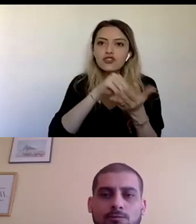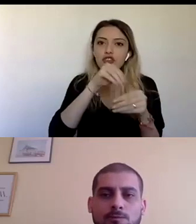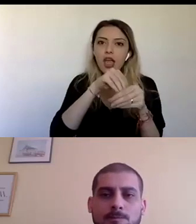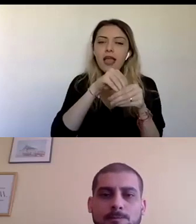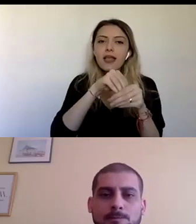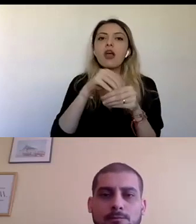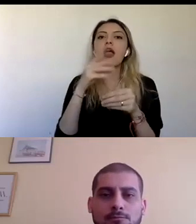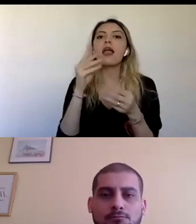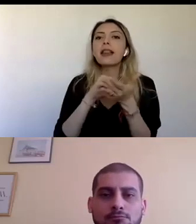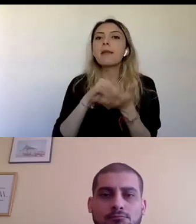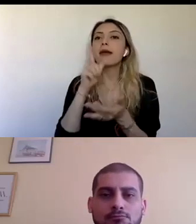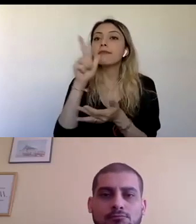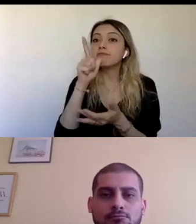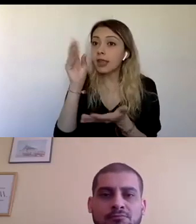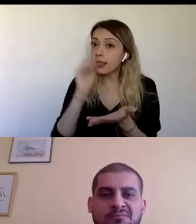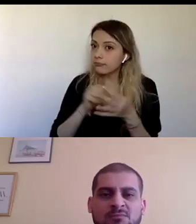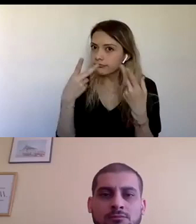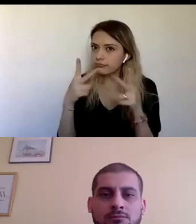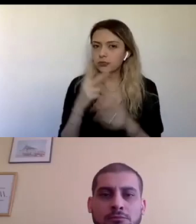Bu da özellikle